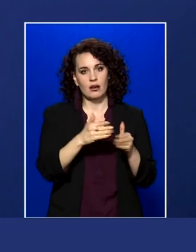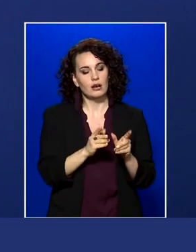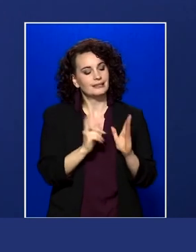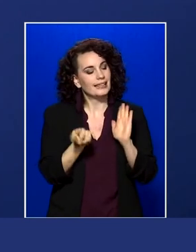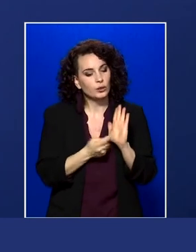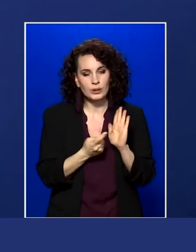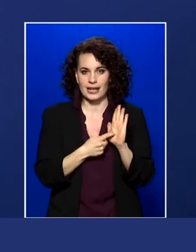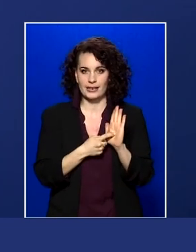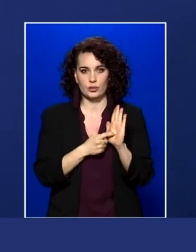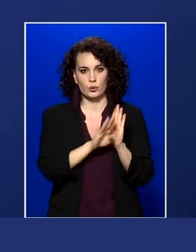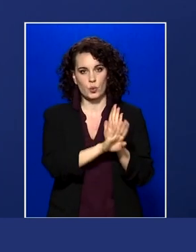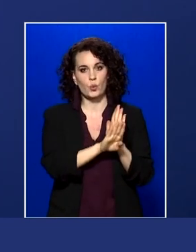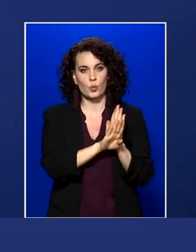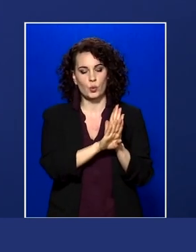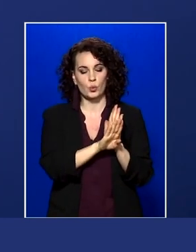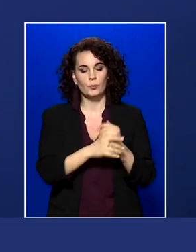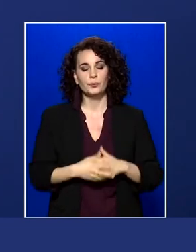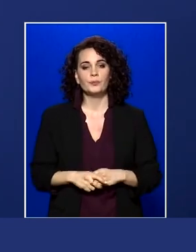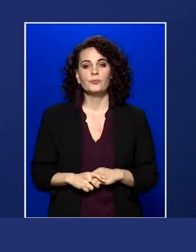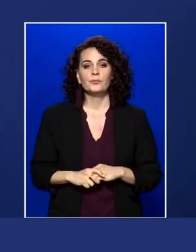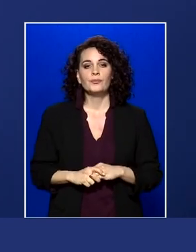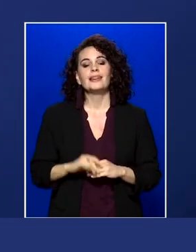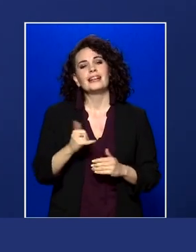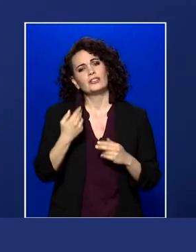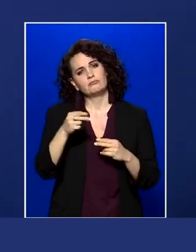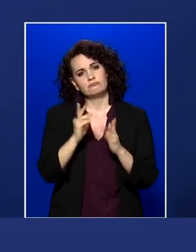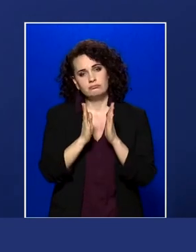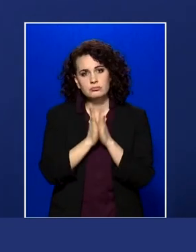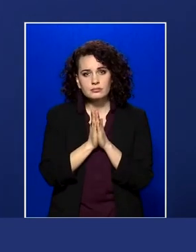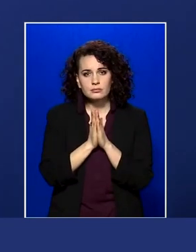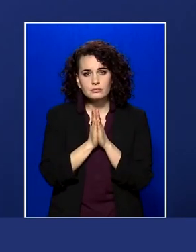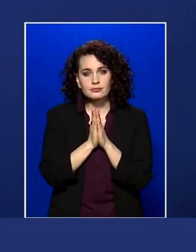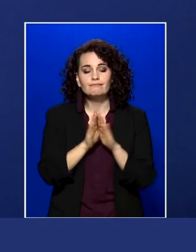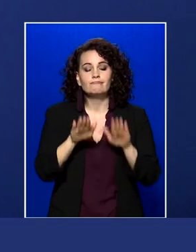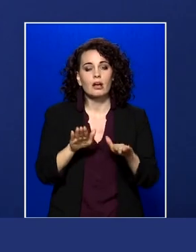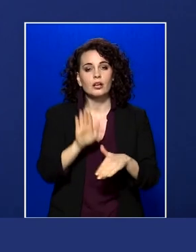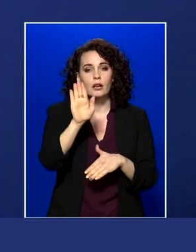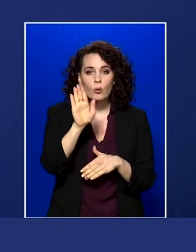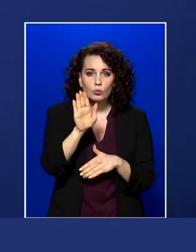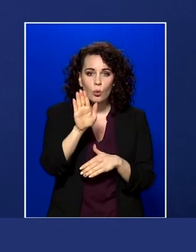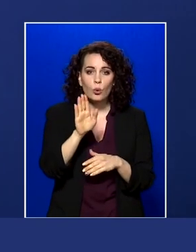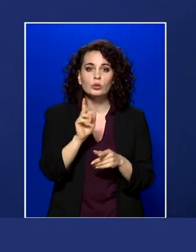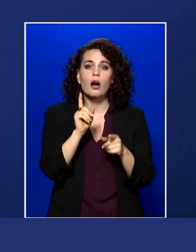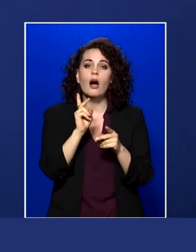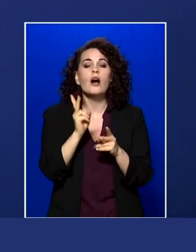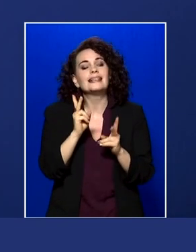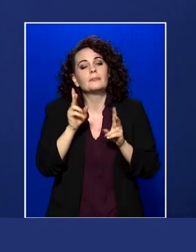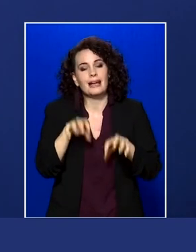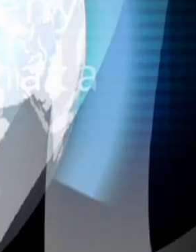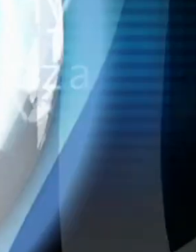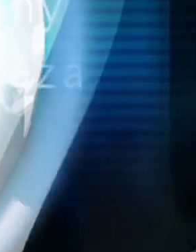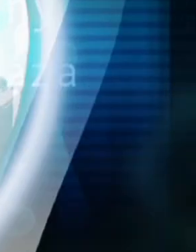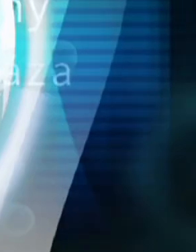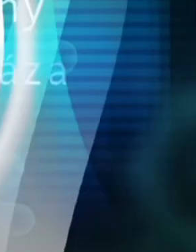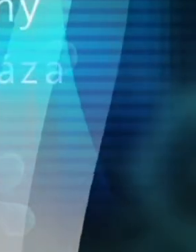vonulnak kötelező jelleggel, és továbbra is kérjük, hogy maradjanak otthon azok, akik megtehetik